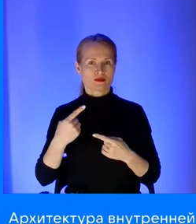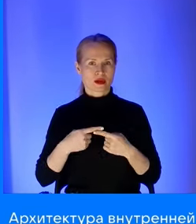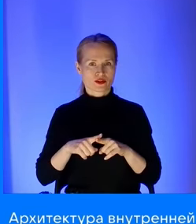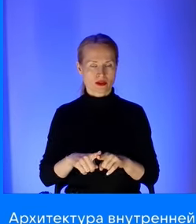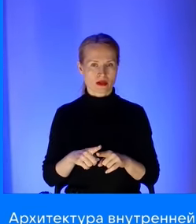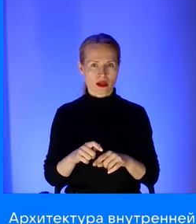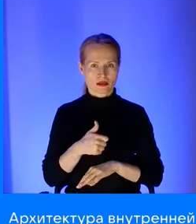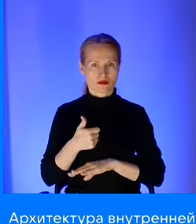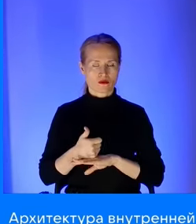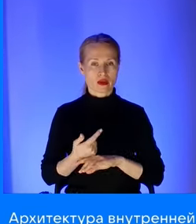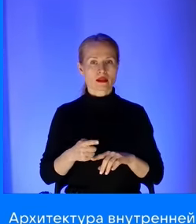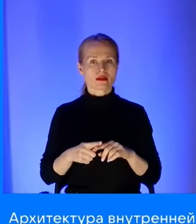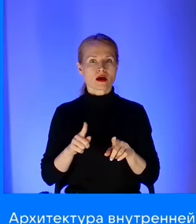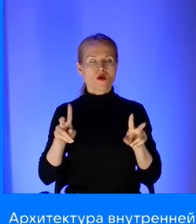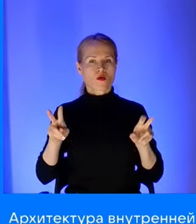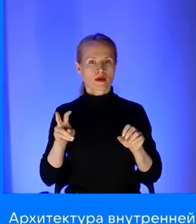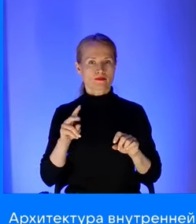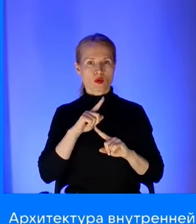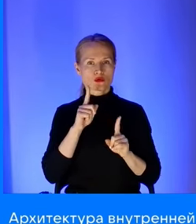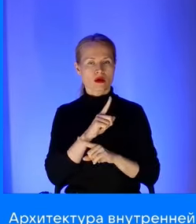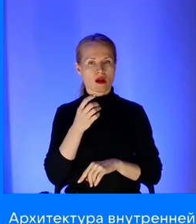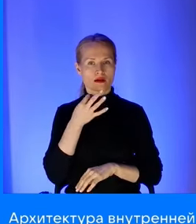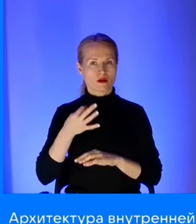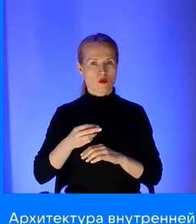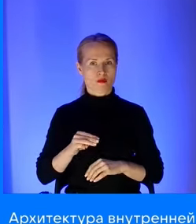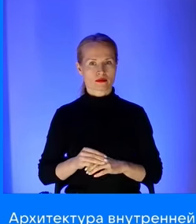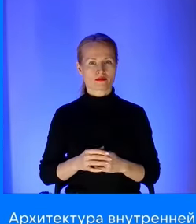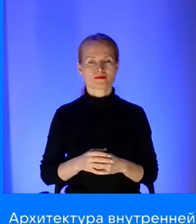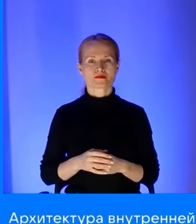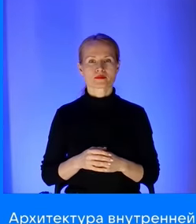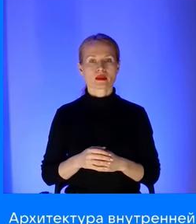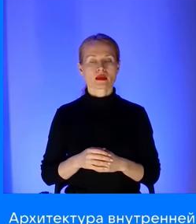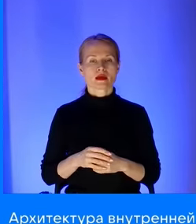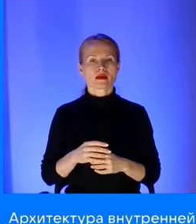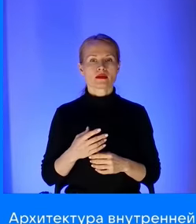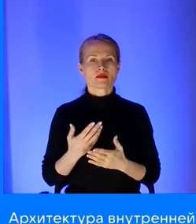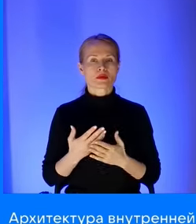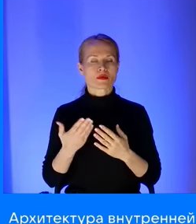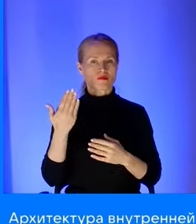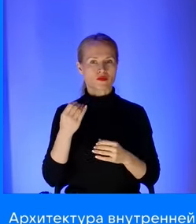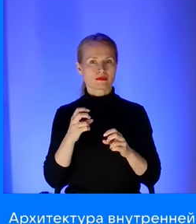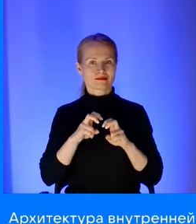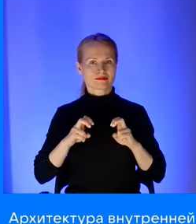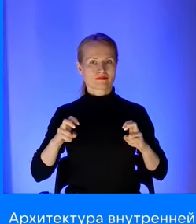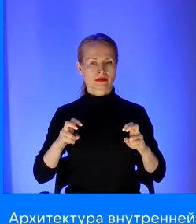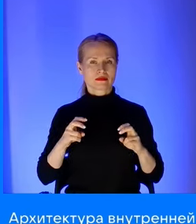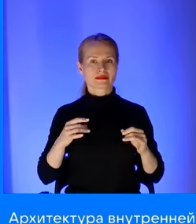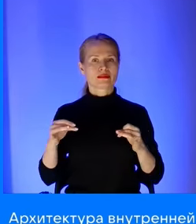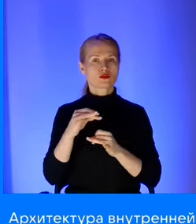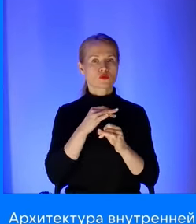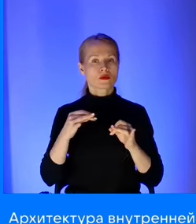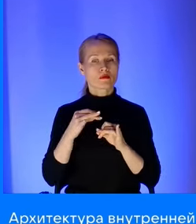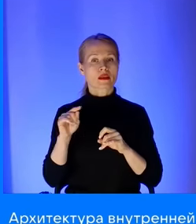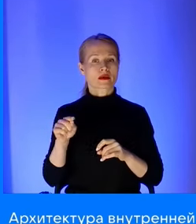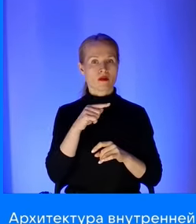опытом вот ссылаясь Опять да на предыдущую дискуссию то есть там ребята говорили что они пришли из крупных технологических